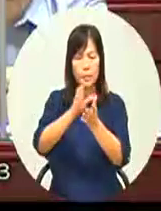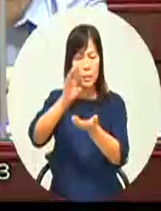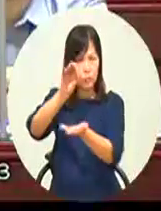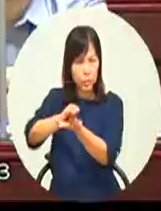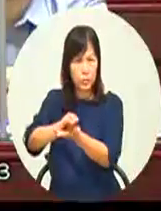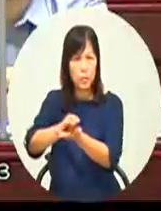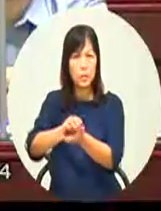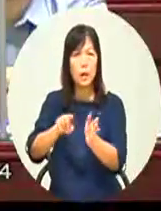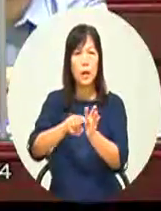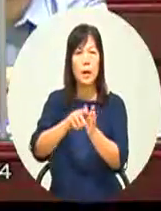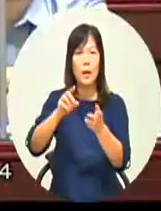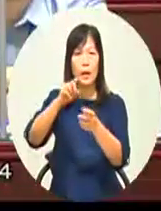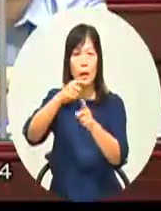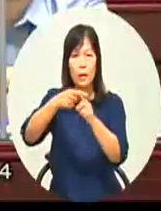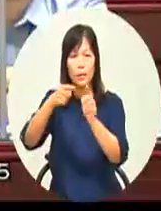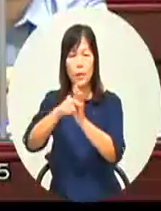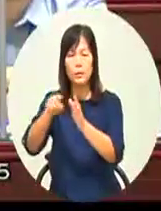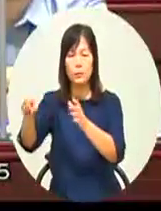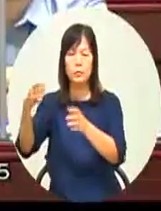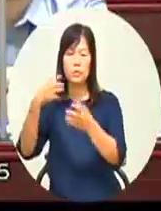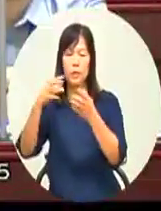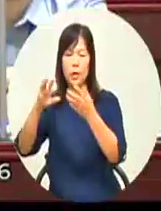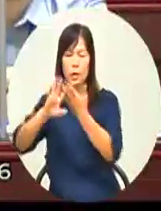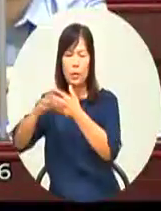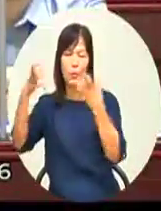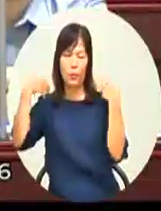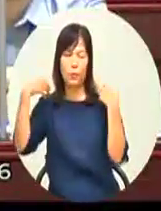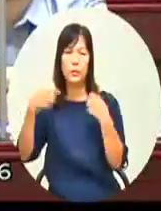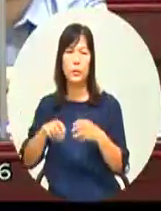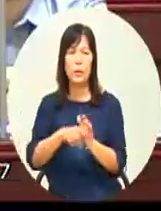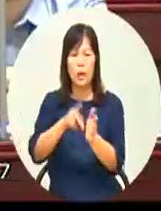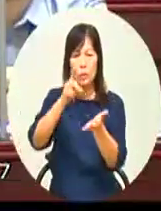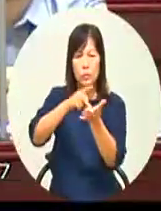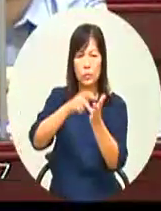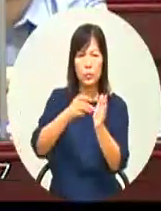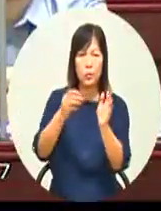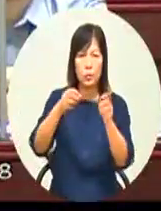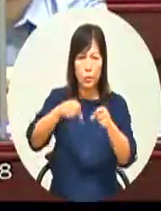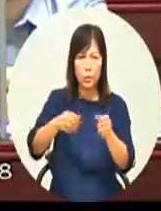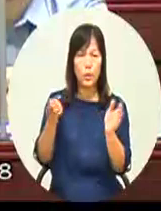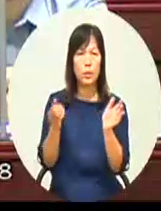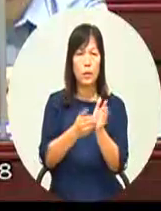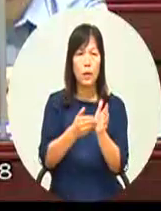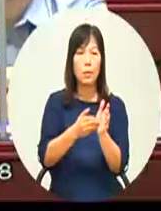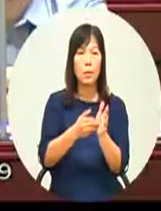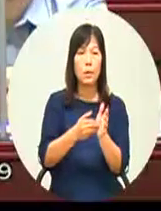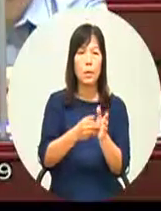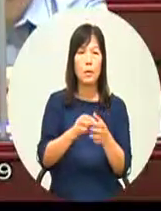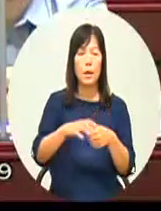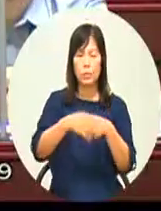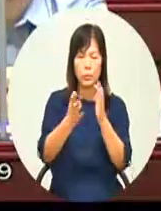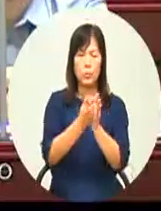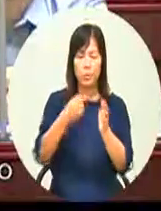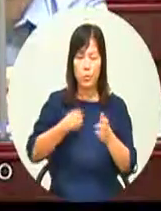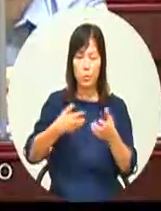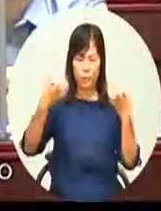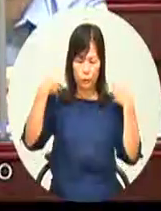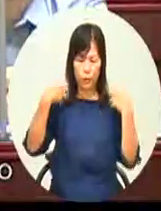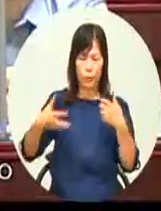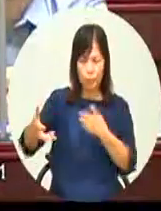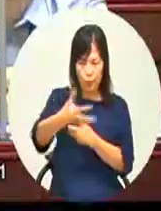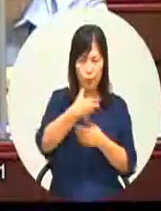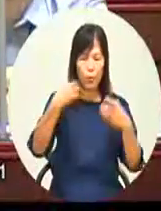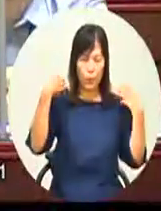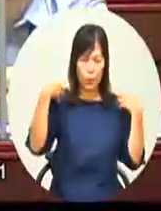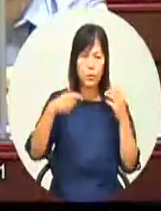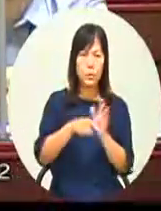半是都发局所辖管。那后来租约到了，现在变成我们整个把它借过来。不过这一块地